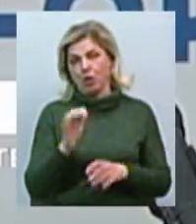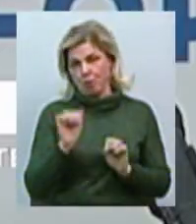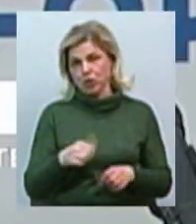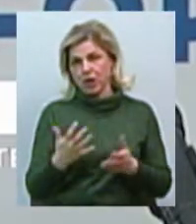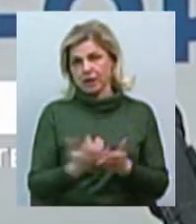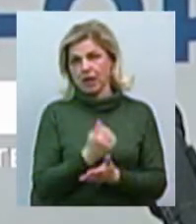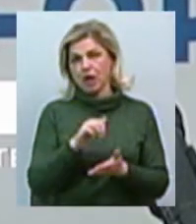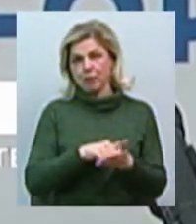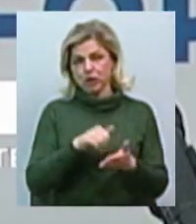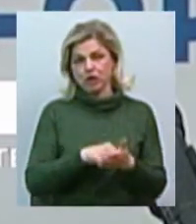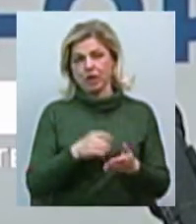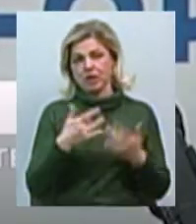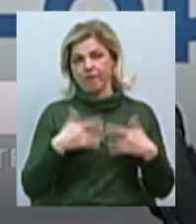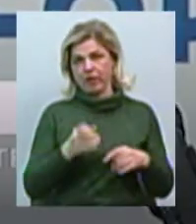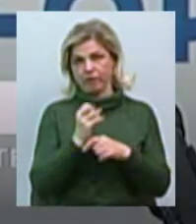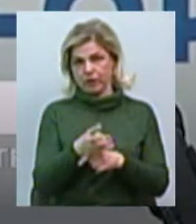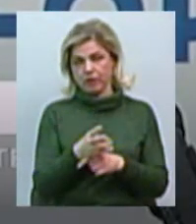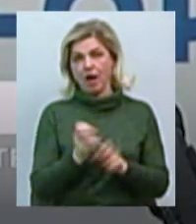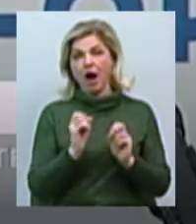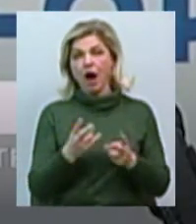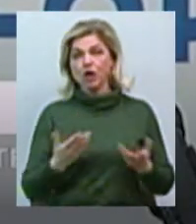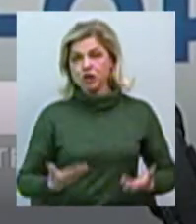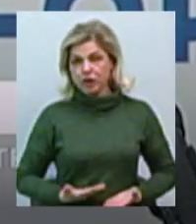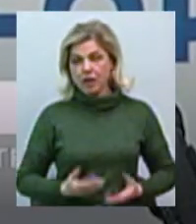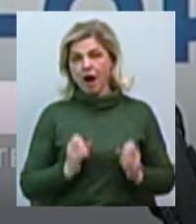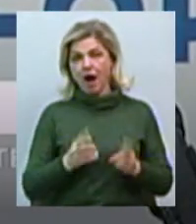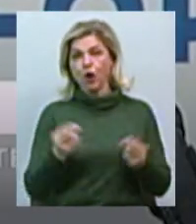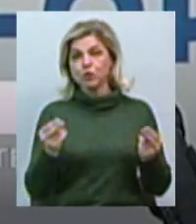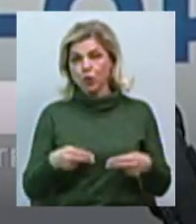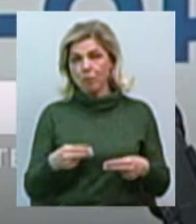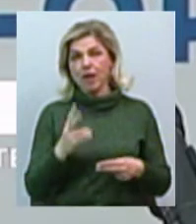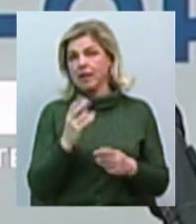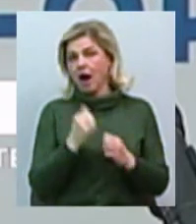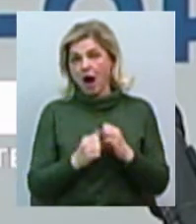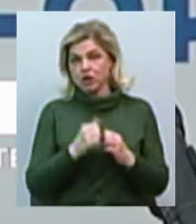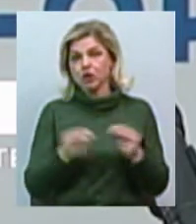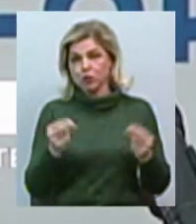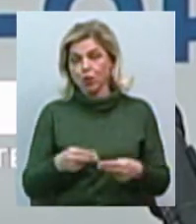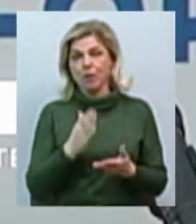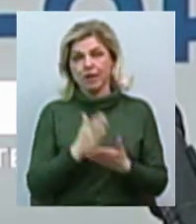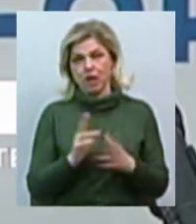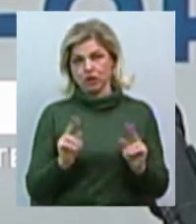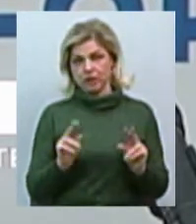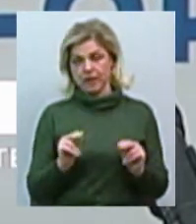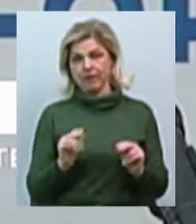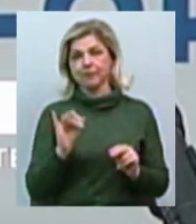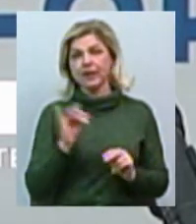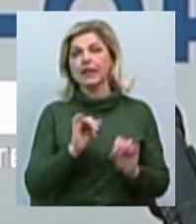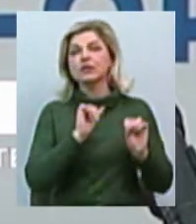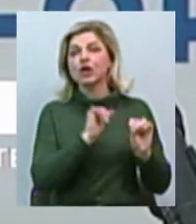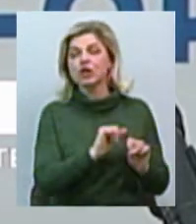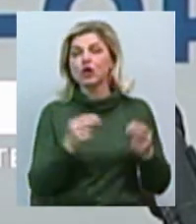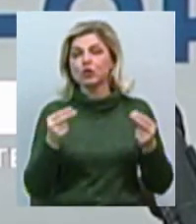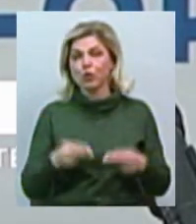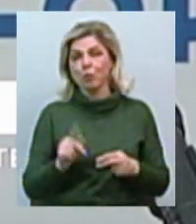Це як в житті, як в шлюбі. Не кожен шлюб є щасливим. І захищати шлюб через те,